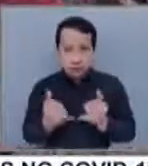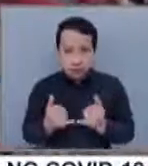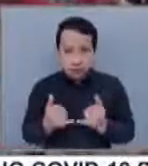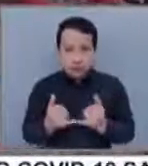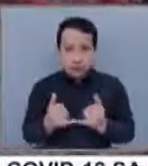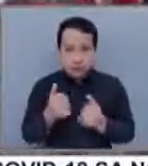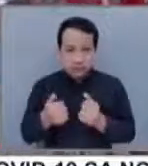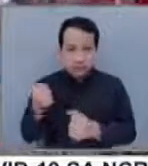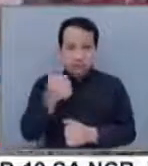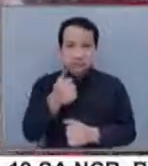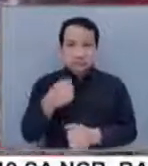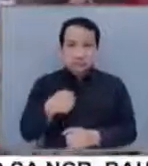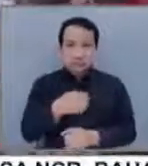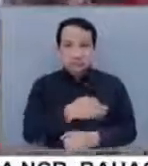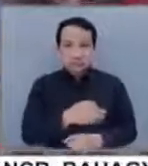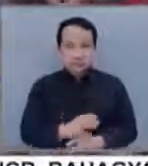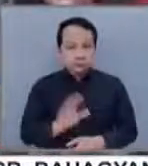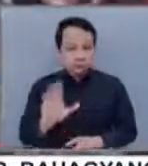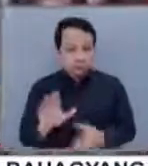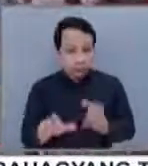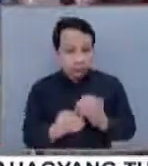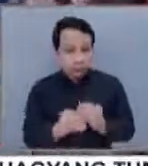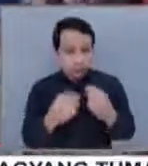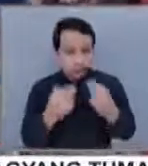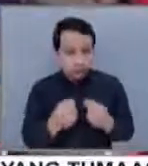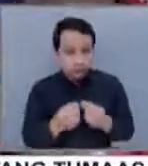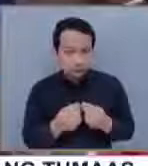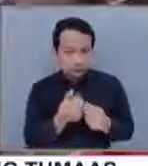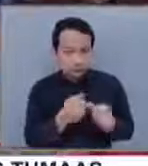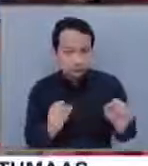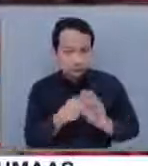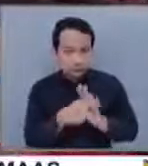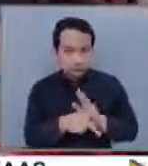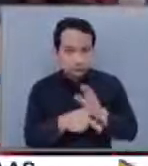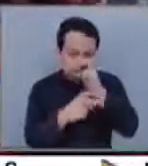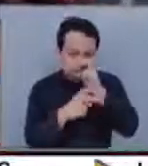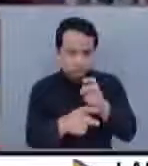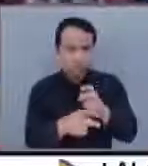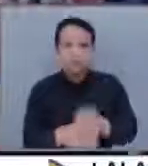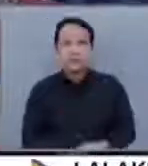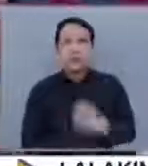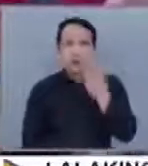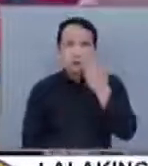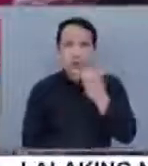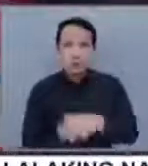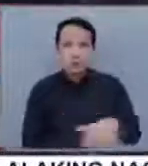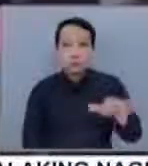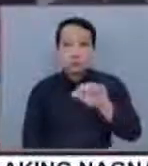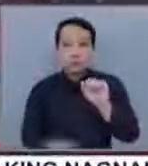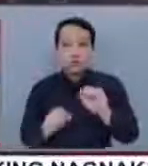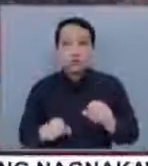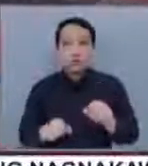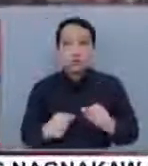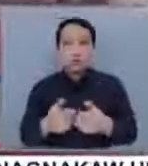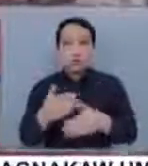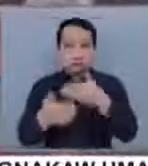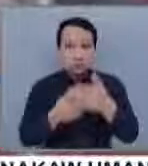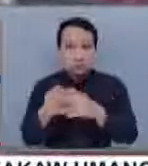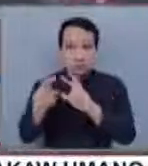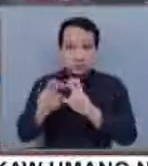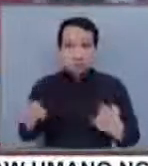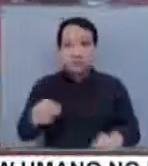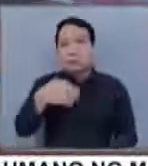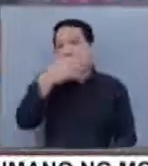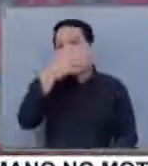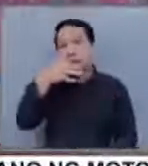naman ipinapatupad dito ang health and safety protocols laban sa COVID-19 dahil lahat dito sa venue ay dumaan sa antigen test.